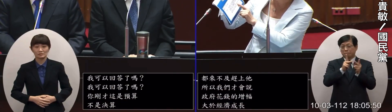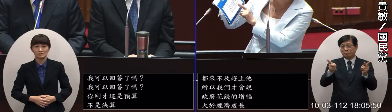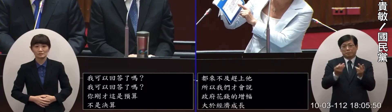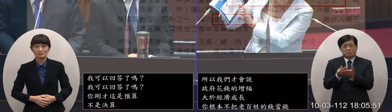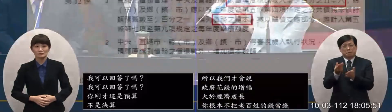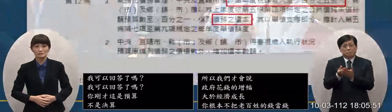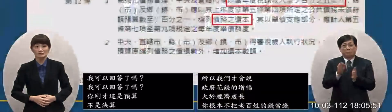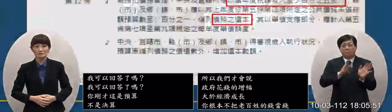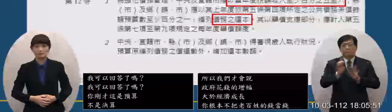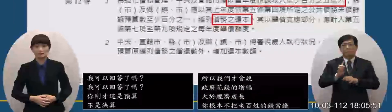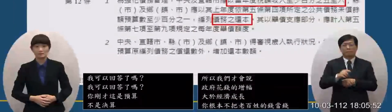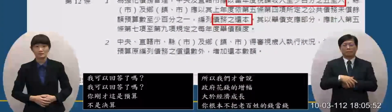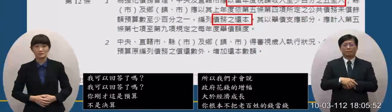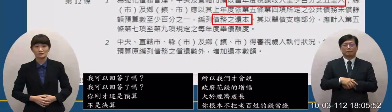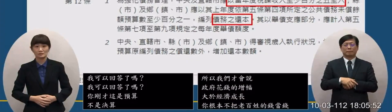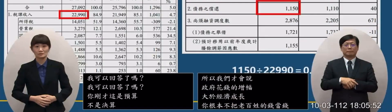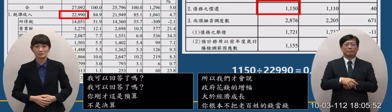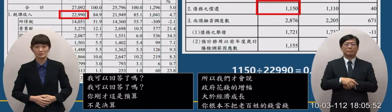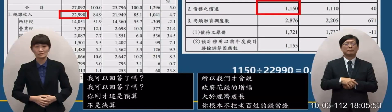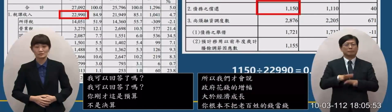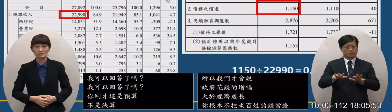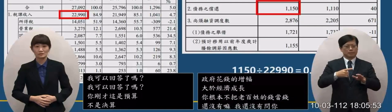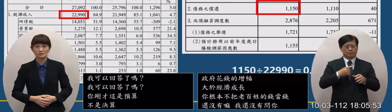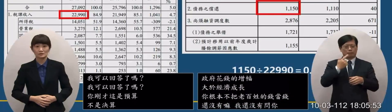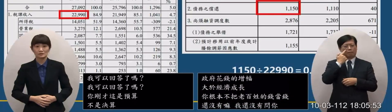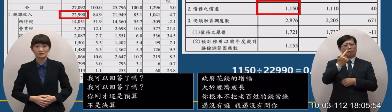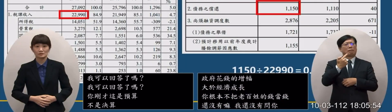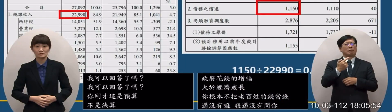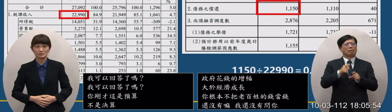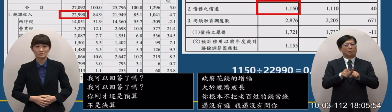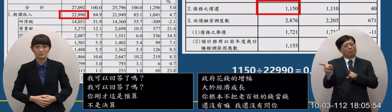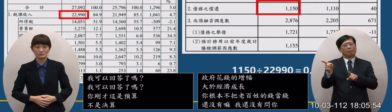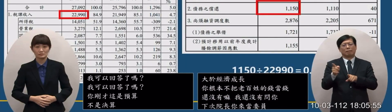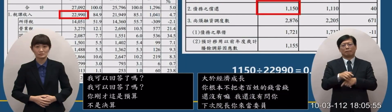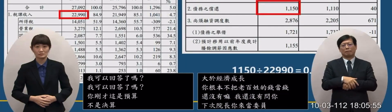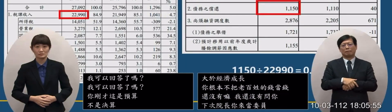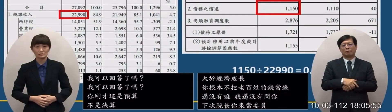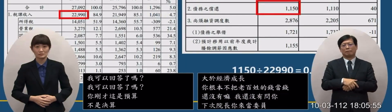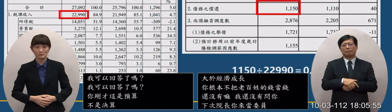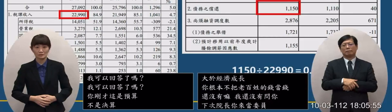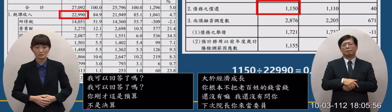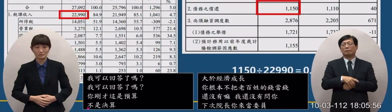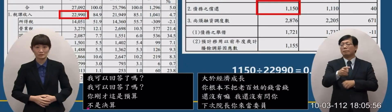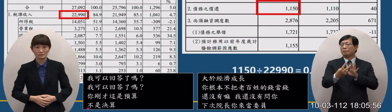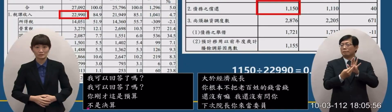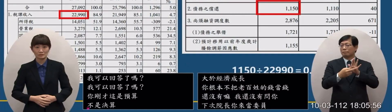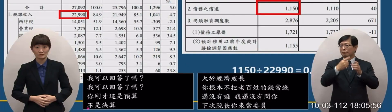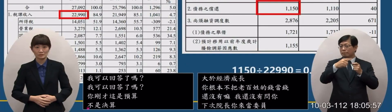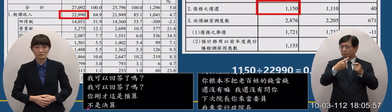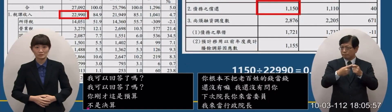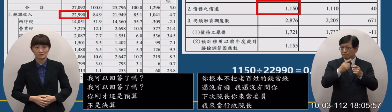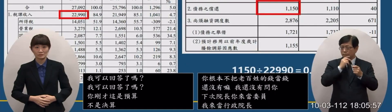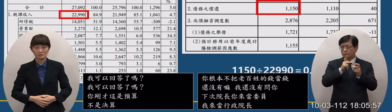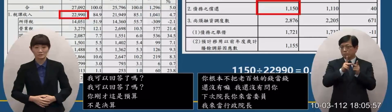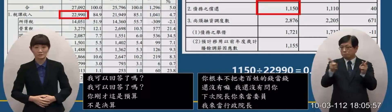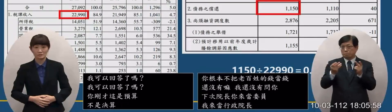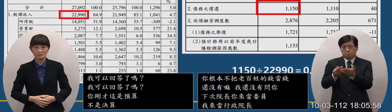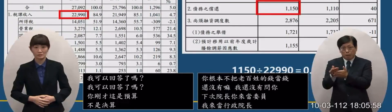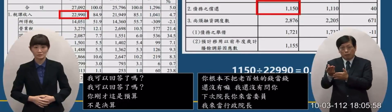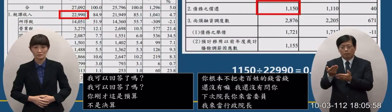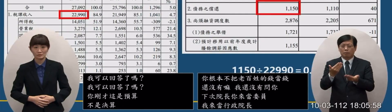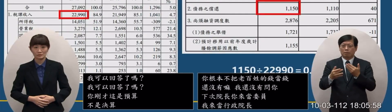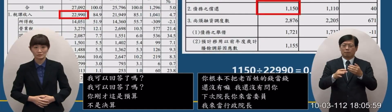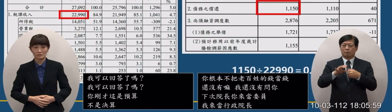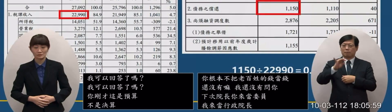的部分。债务返本的部分你就更离谱了啊！你就更离谱了。你说你每一年债务的偿还呢，你只